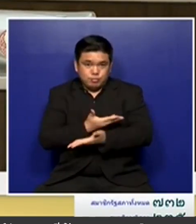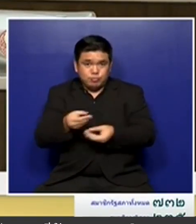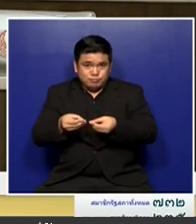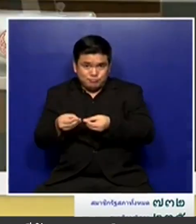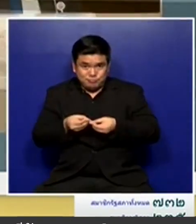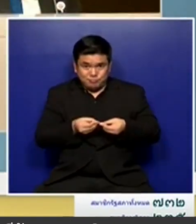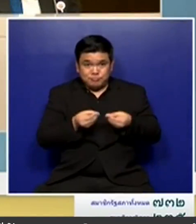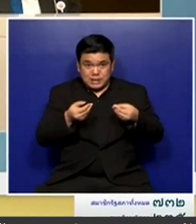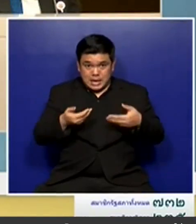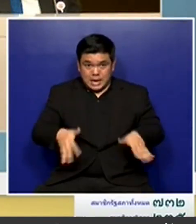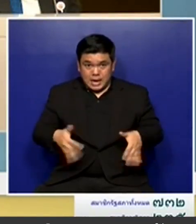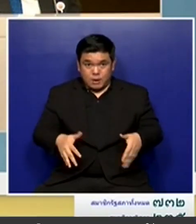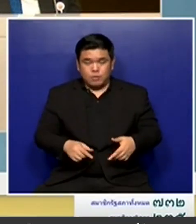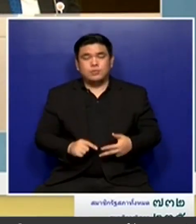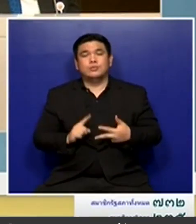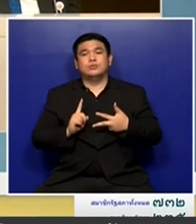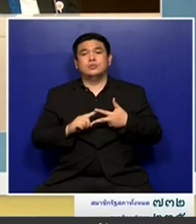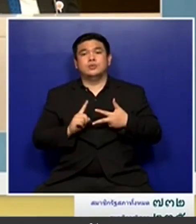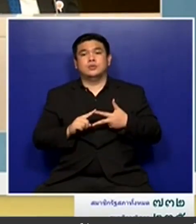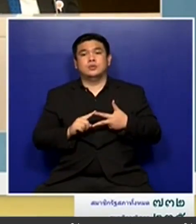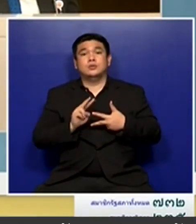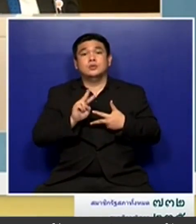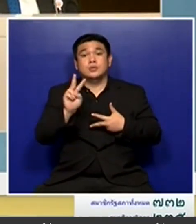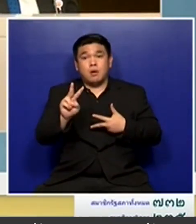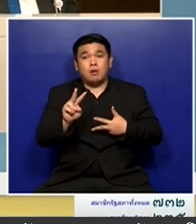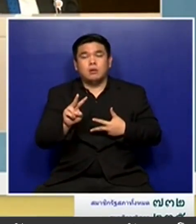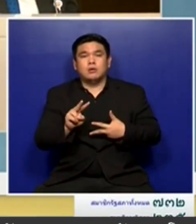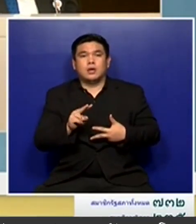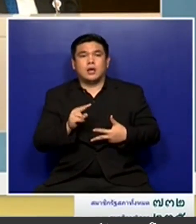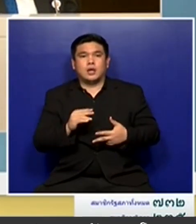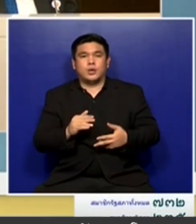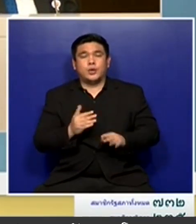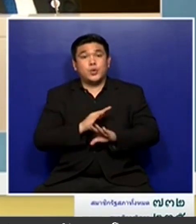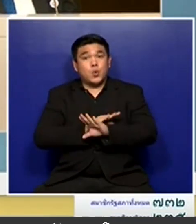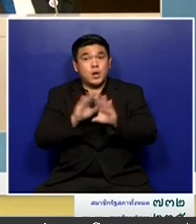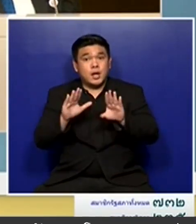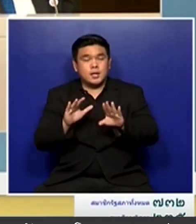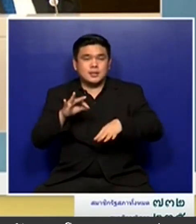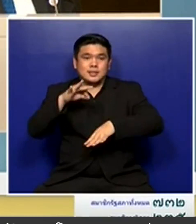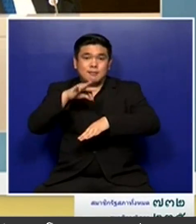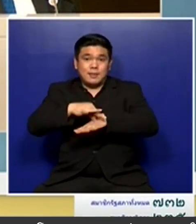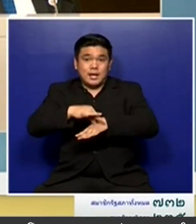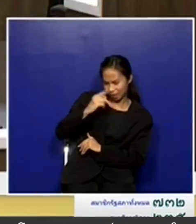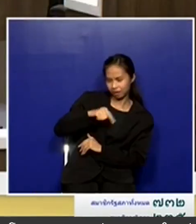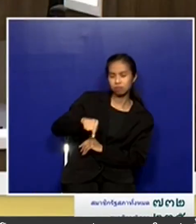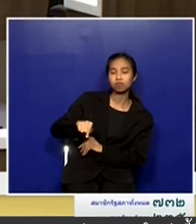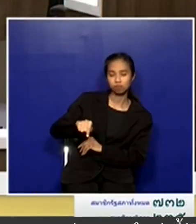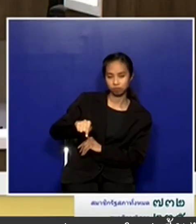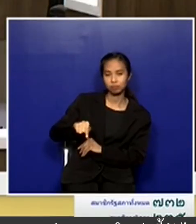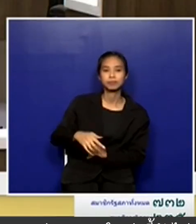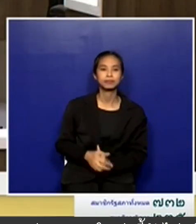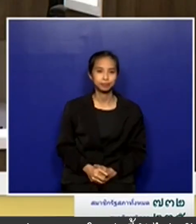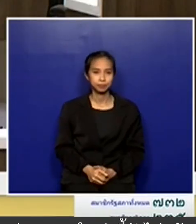กรณีนี้คือคุณไพบูลย์นิติตะวันและคุณสมชายแสวงการที่ประชุมเสนอให้เลื่อนการพิจารณาออกไปก่อนยังไม่ได้คุยกัน